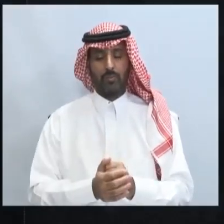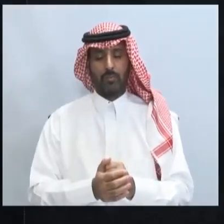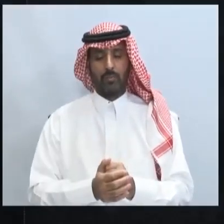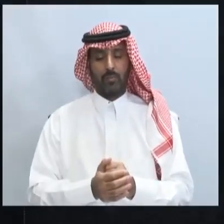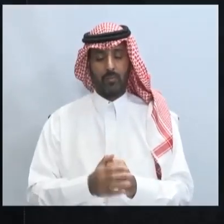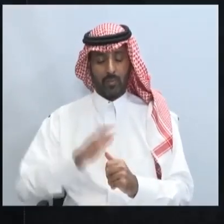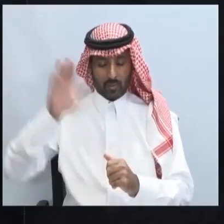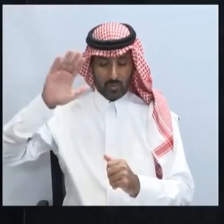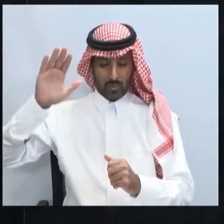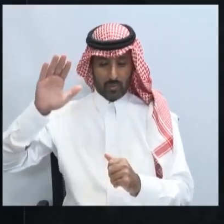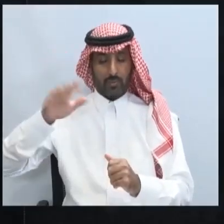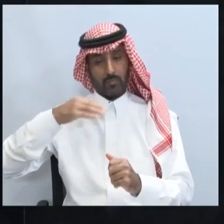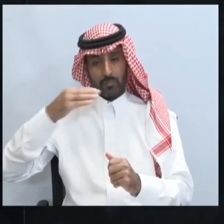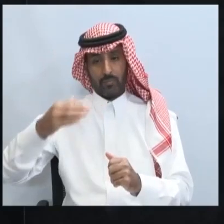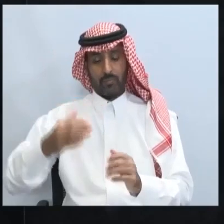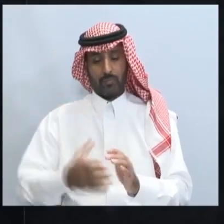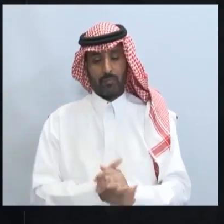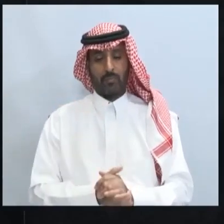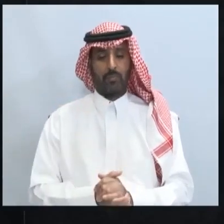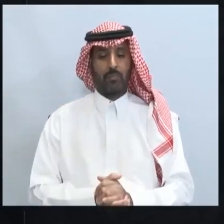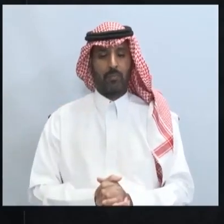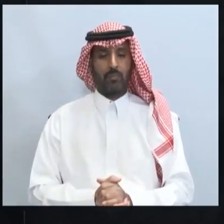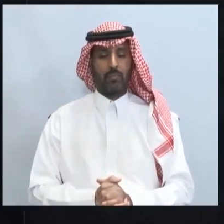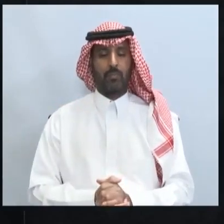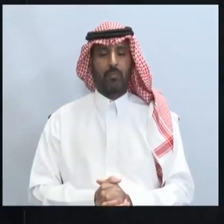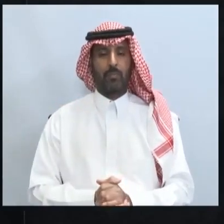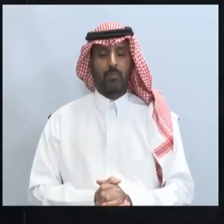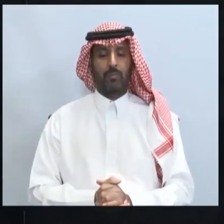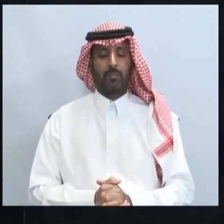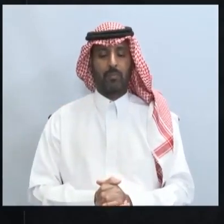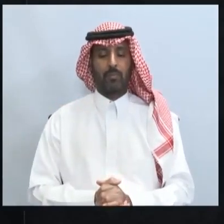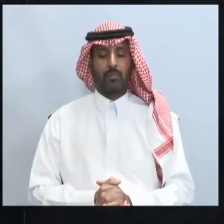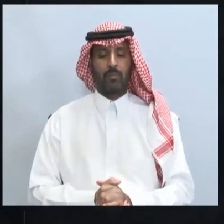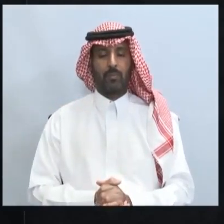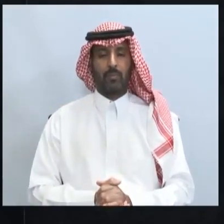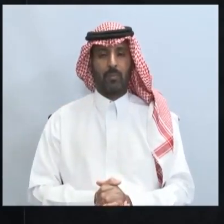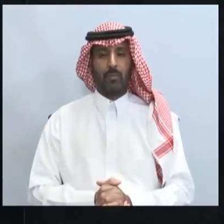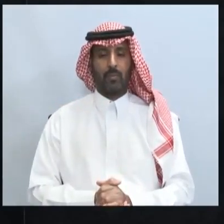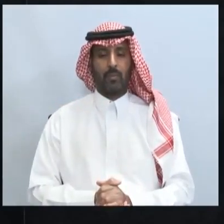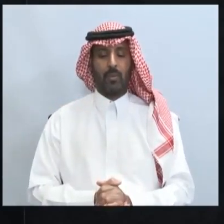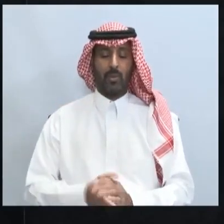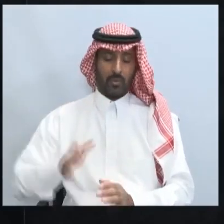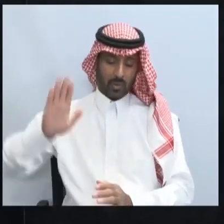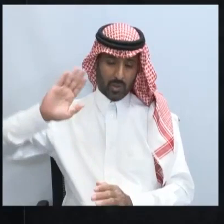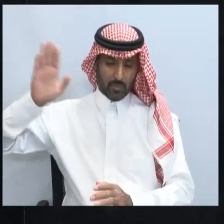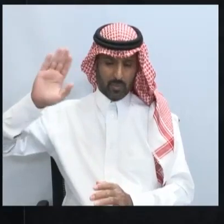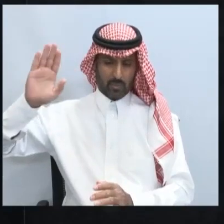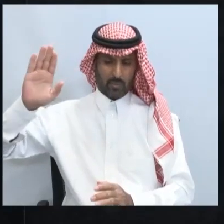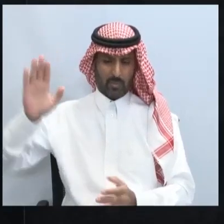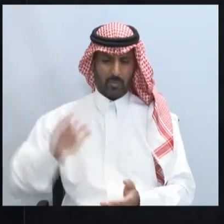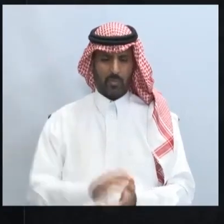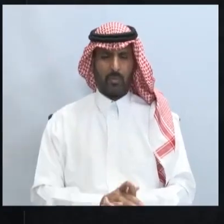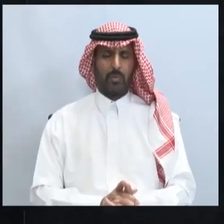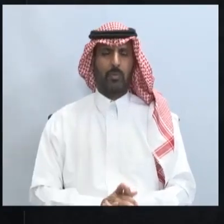القاكم باذن الله تعالى في درس جديد وانتم ونحن في صحه وعافيه وفي خير وعلى خير والسلام عليكم